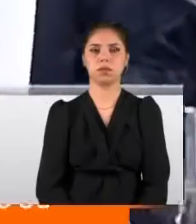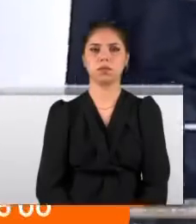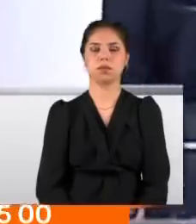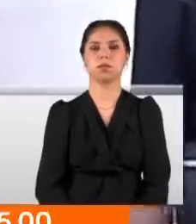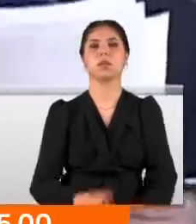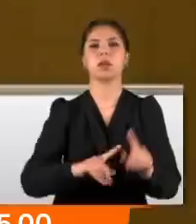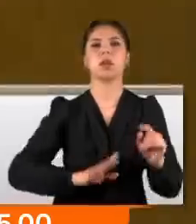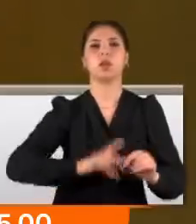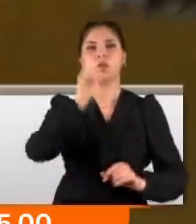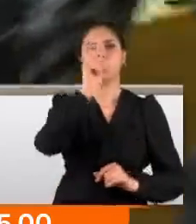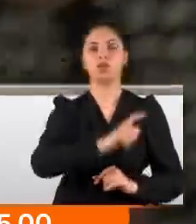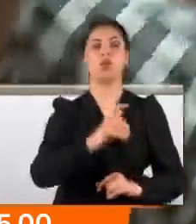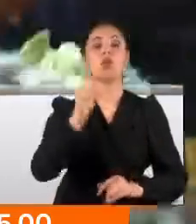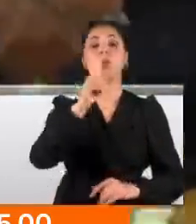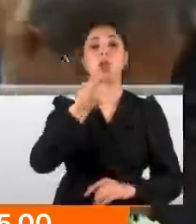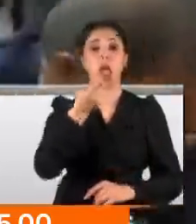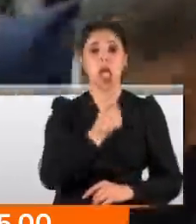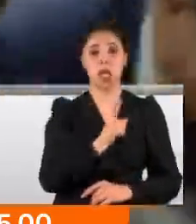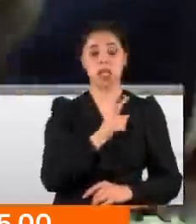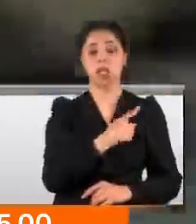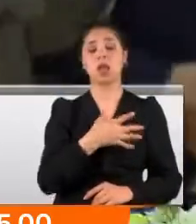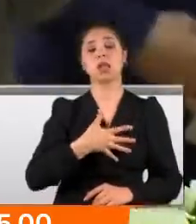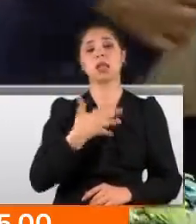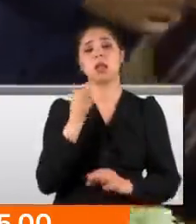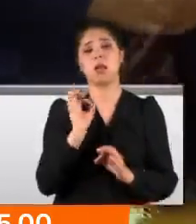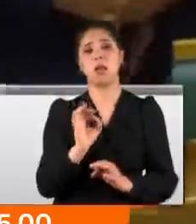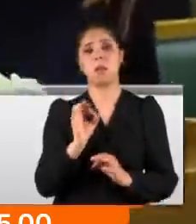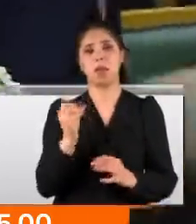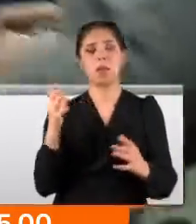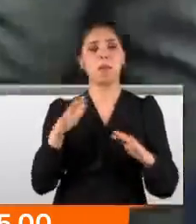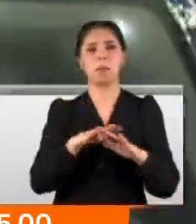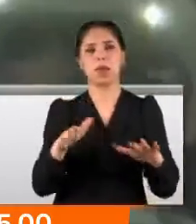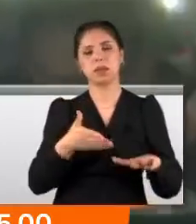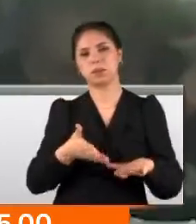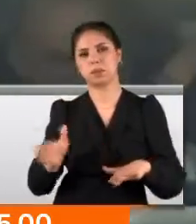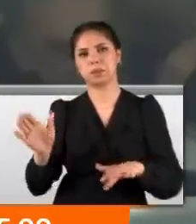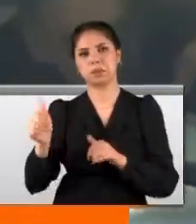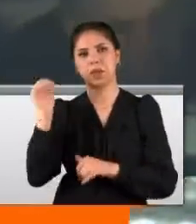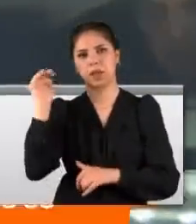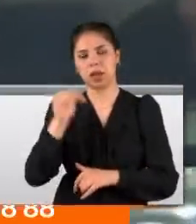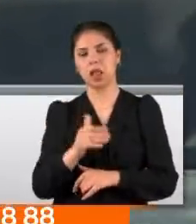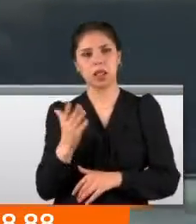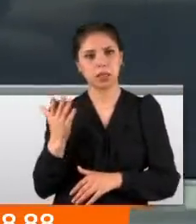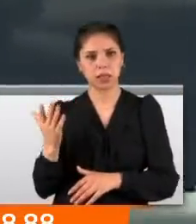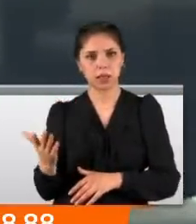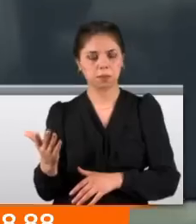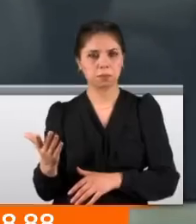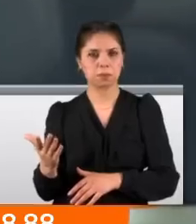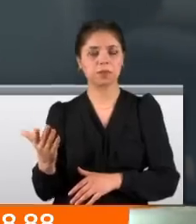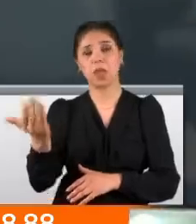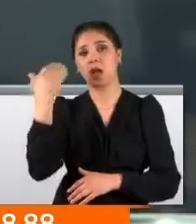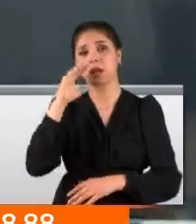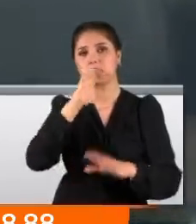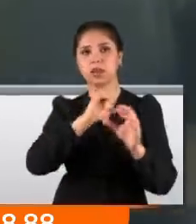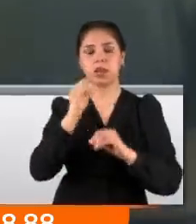Kemal Kılıçdaroğlu'nun adaylığına başından beri vize vermedi, hatta masayı bile dağıttı. 72 saat sonra ise kapalı kapılar